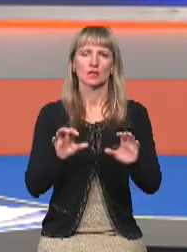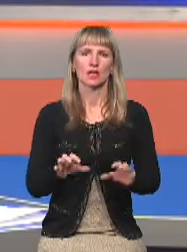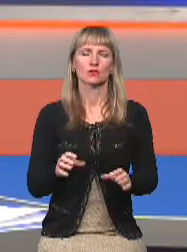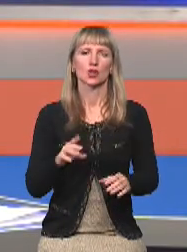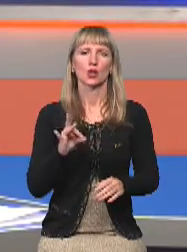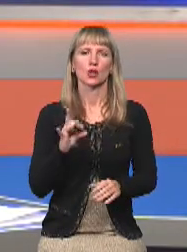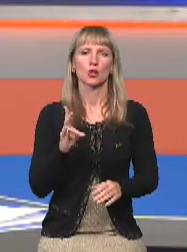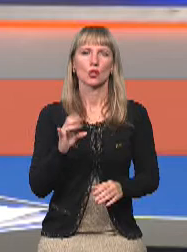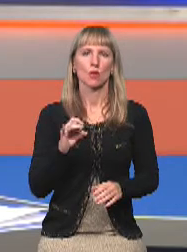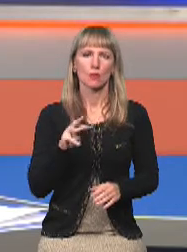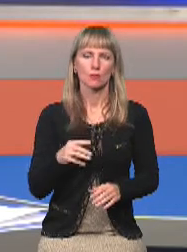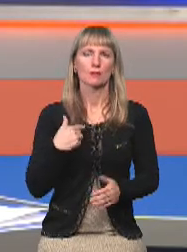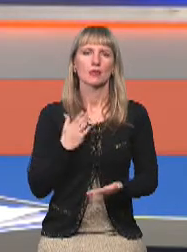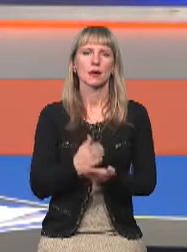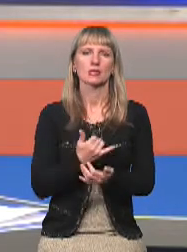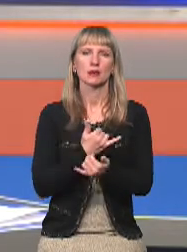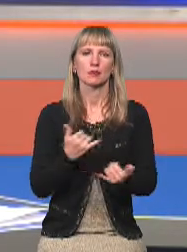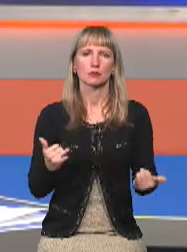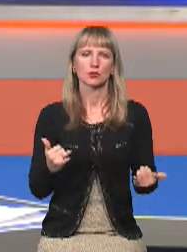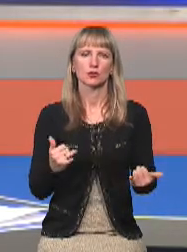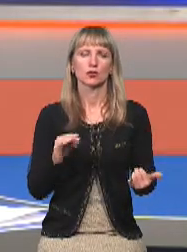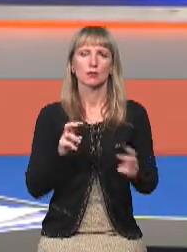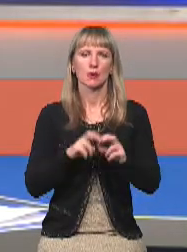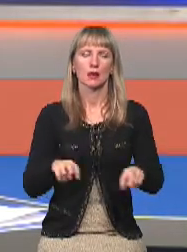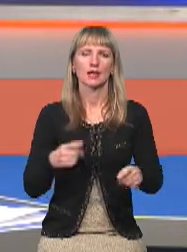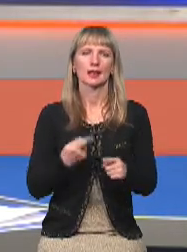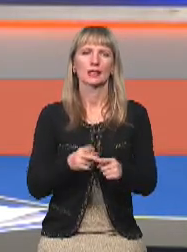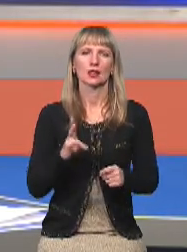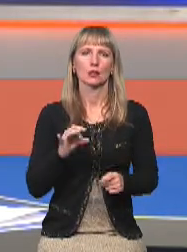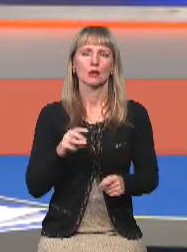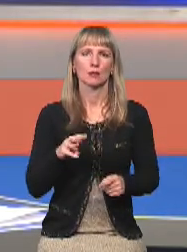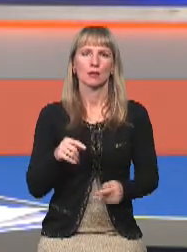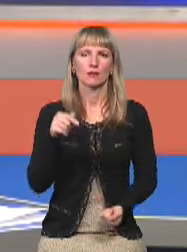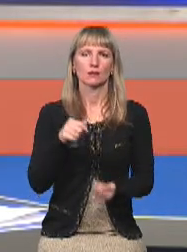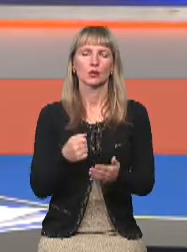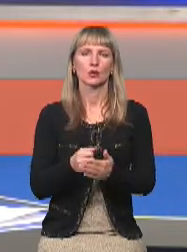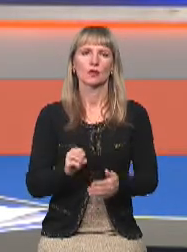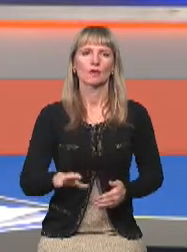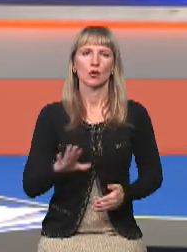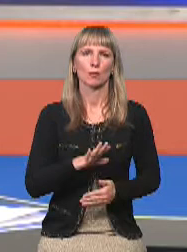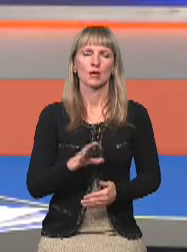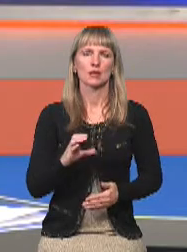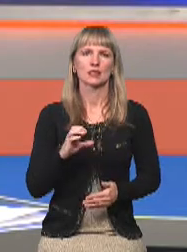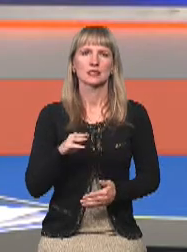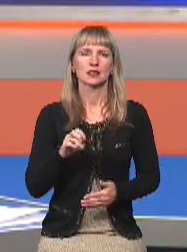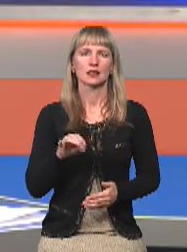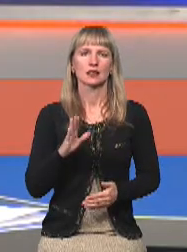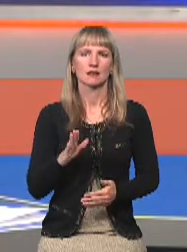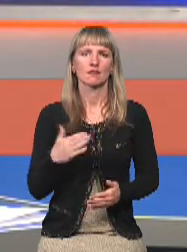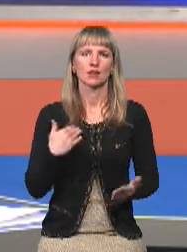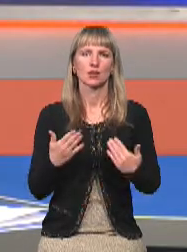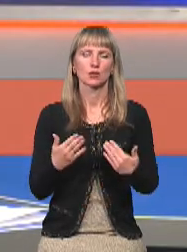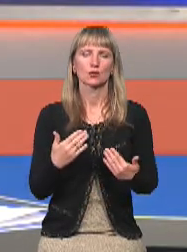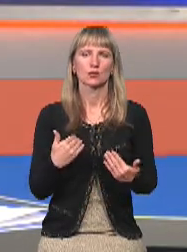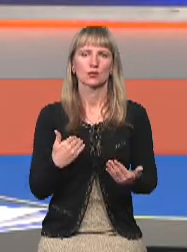норм, тому що ми маємо забезпечувати і переглядати ці норми у відповідно до європейських стандартів і вносити ці норми. До речі,